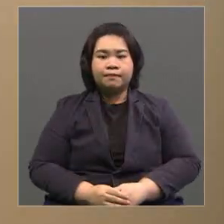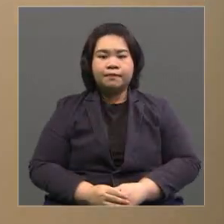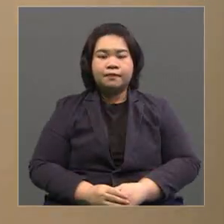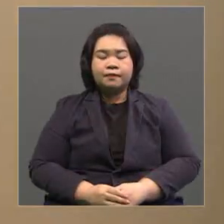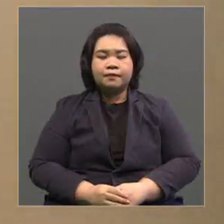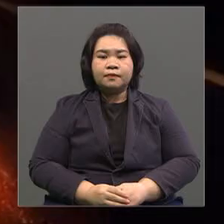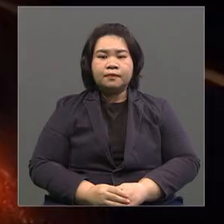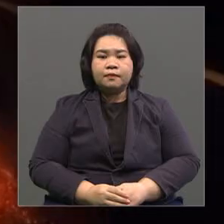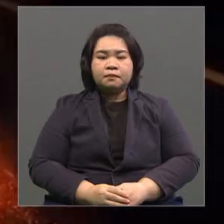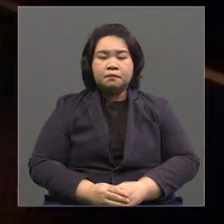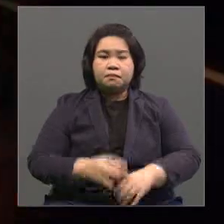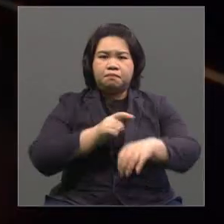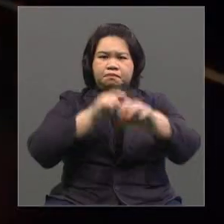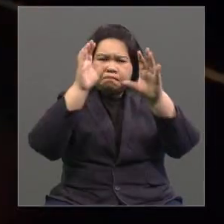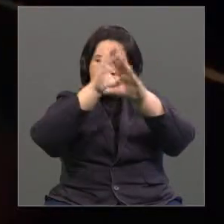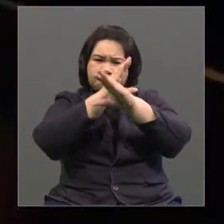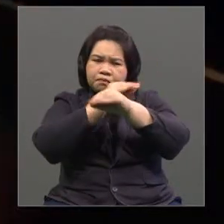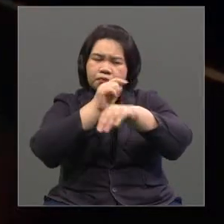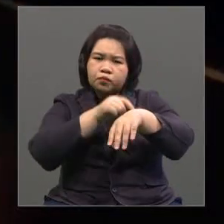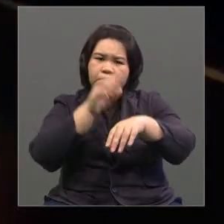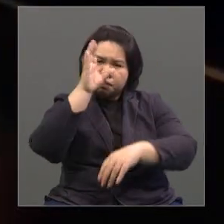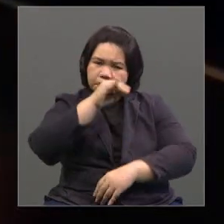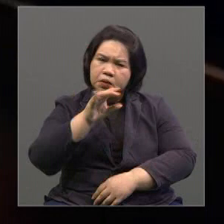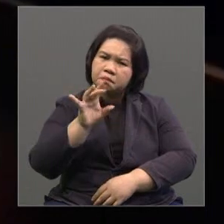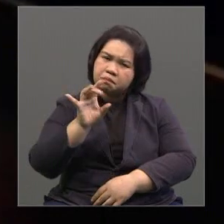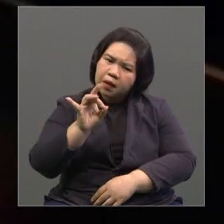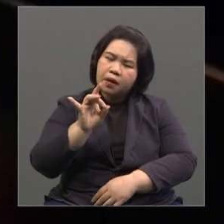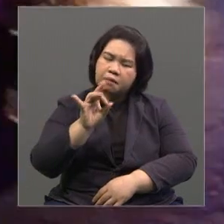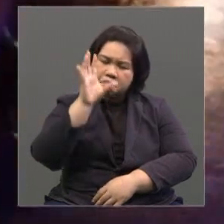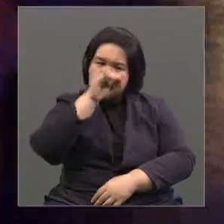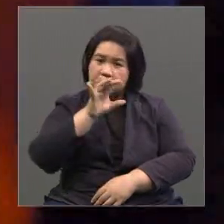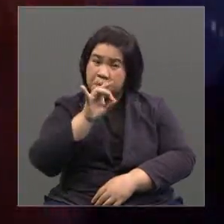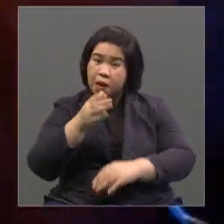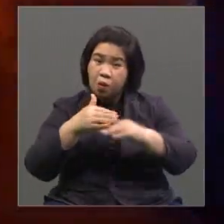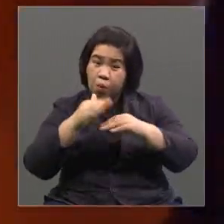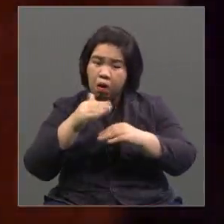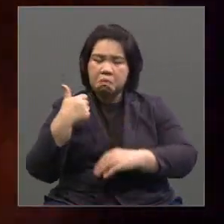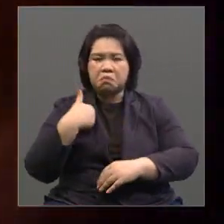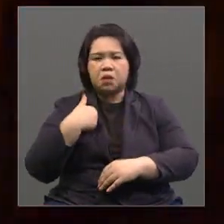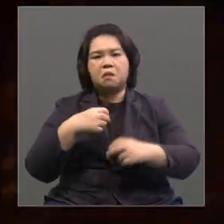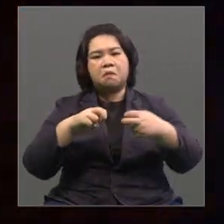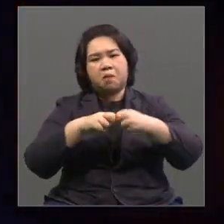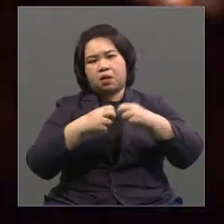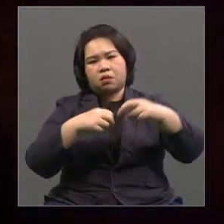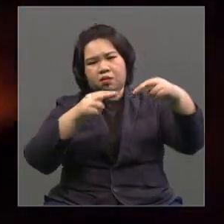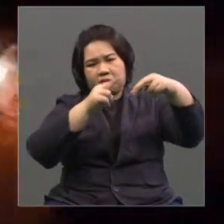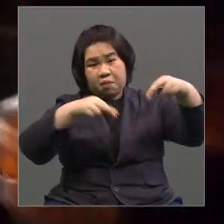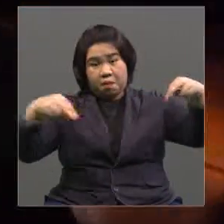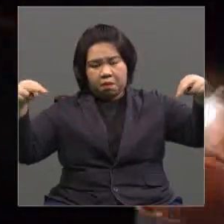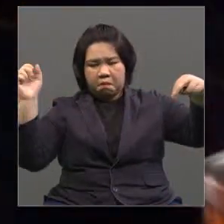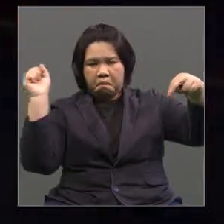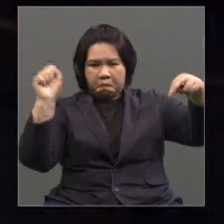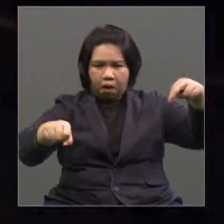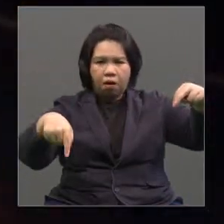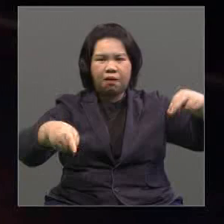นี้ค่ะคุณผู้ชมในช่วงค่ำๆเวลาประมาณ2ทุ่มนิดๆเนี่ยนะคะก็ได้เกิดเหตุเสาไฟฟ้าล้มทับถนนสายป่าต